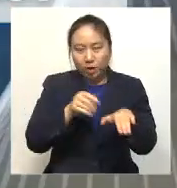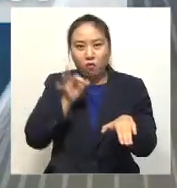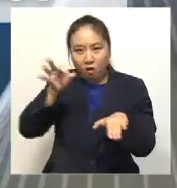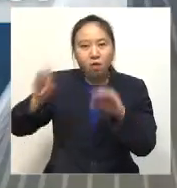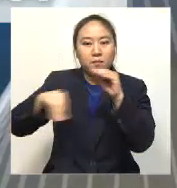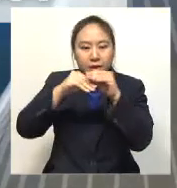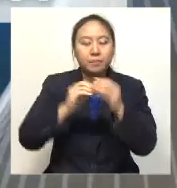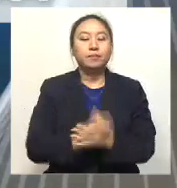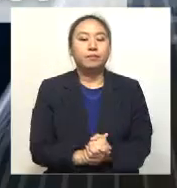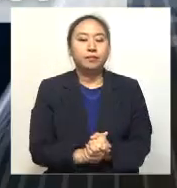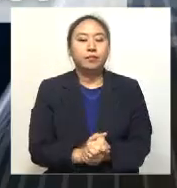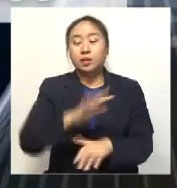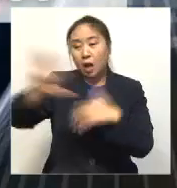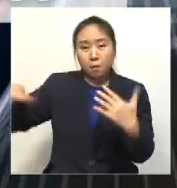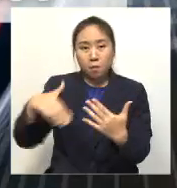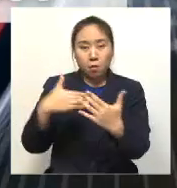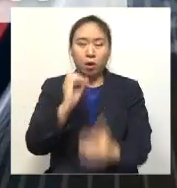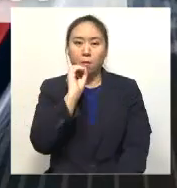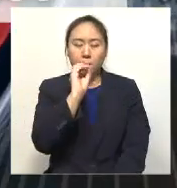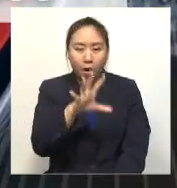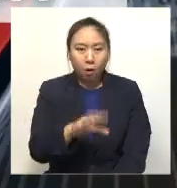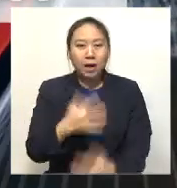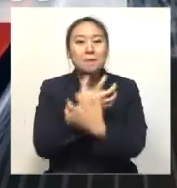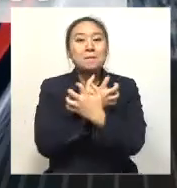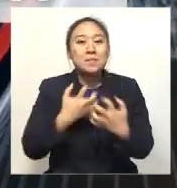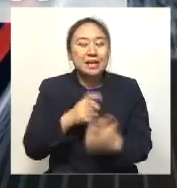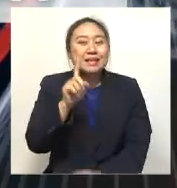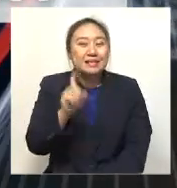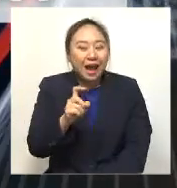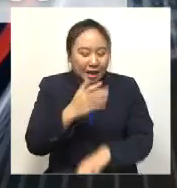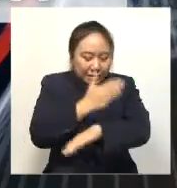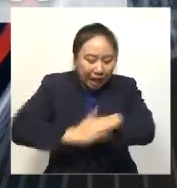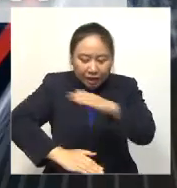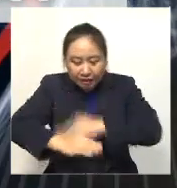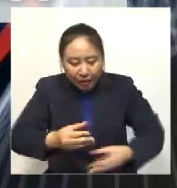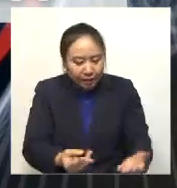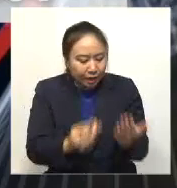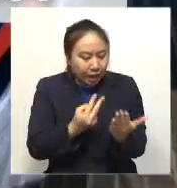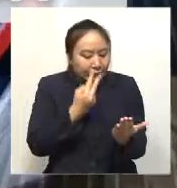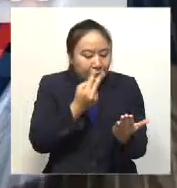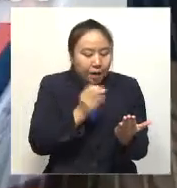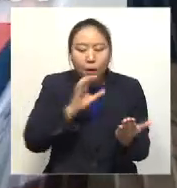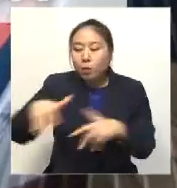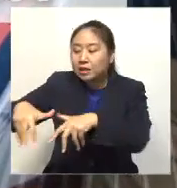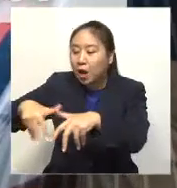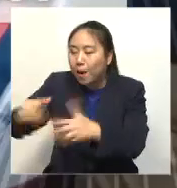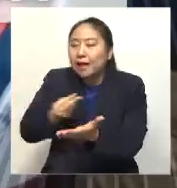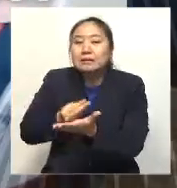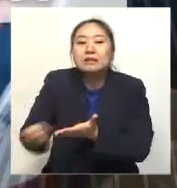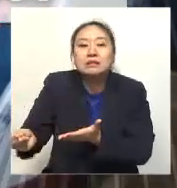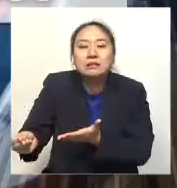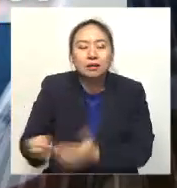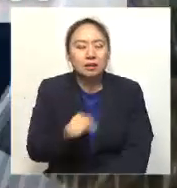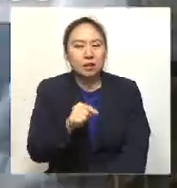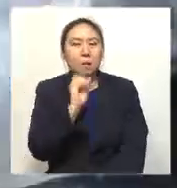ผู้ถูกกล่าวหาเนี่ยอ้างว่าซากสัตว์ป่าหรือว่าซากหมีขอที่เราเห็นกันตามภาพเนี่ยซื้อมาจากชาวบ้านอันนี้เจ้าหน้าที่บอกว่าก็กล่าวอ้